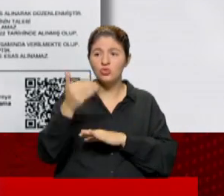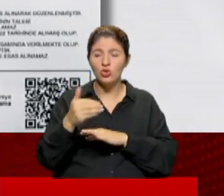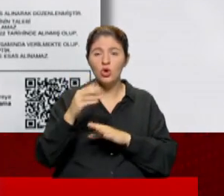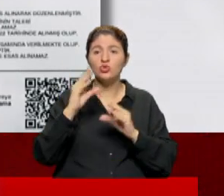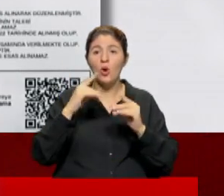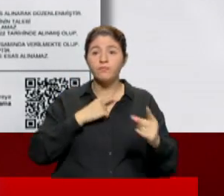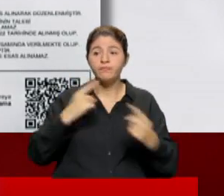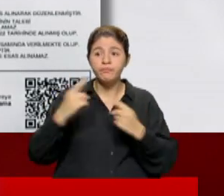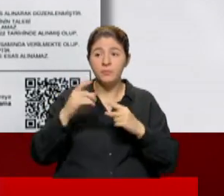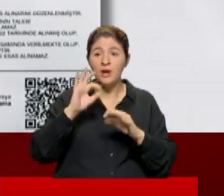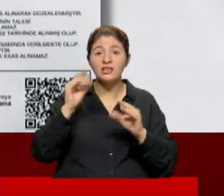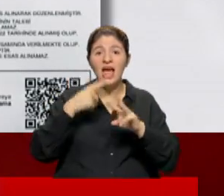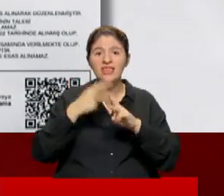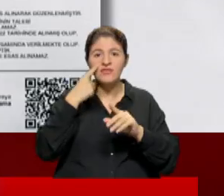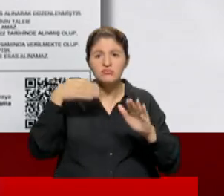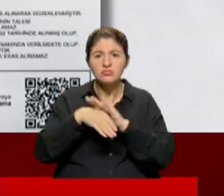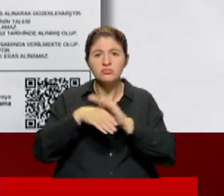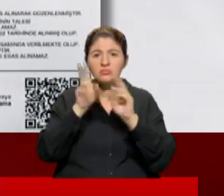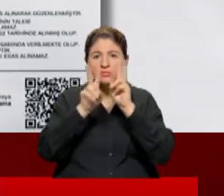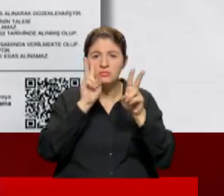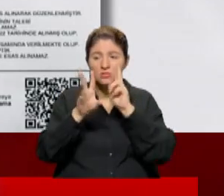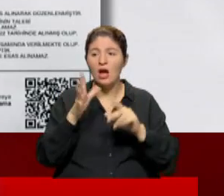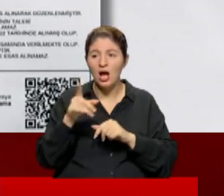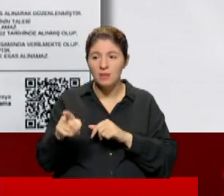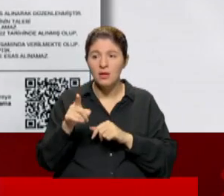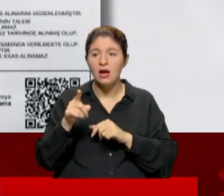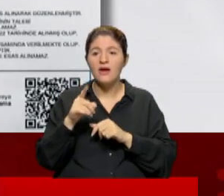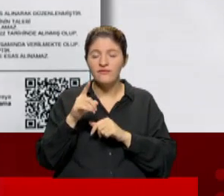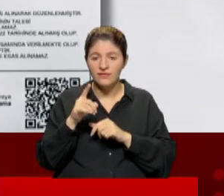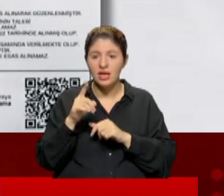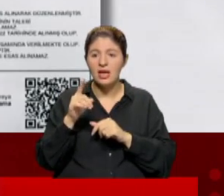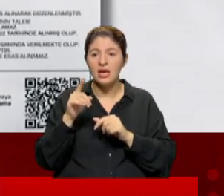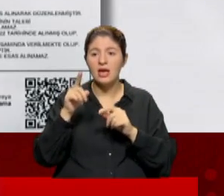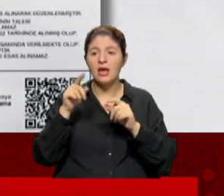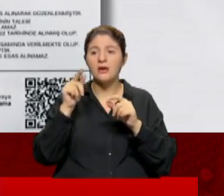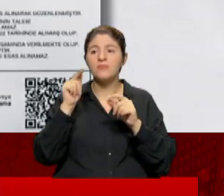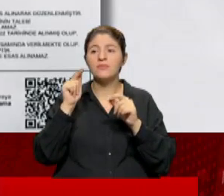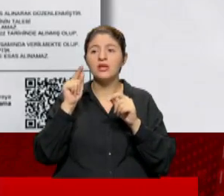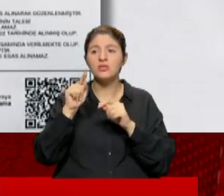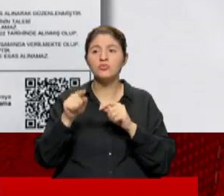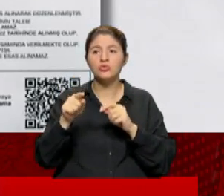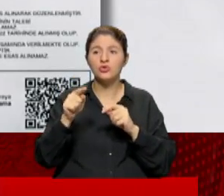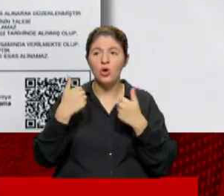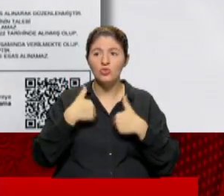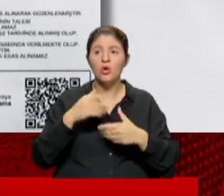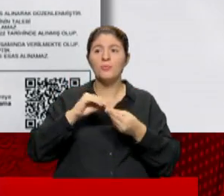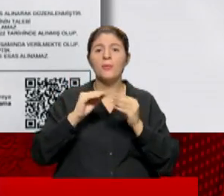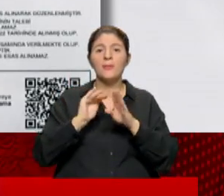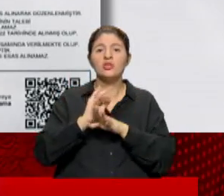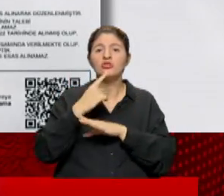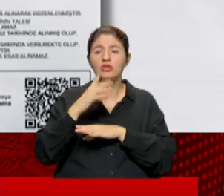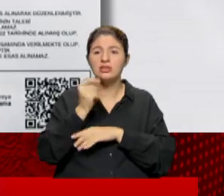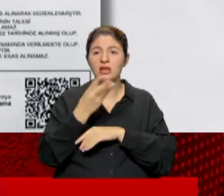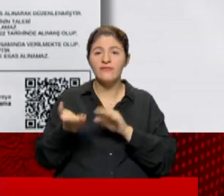çokça konuşulmaya başladı Herkes e-devlet anladığım kadarıyla ve bu durum yayılmaya Yani bu durumdan muzdarip olduğunu söyleyen